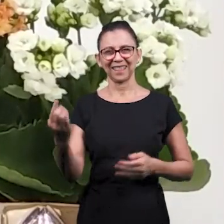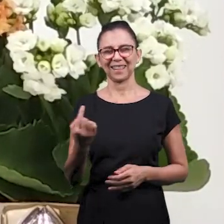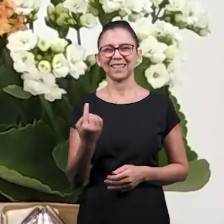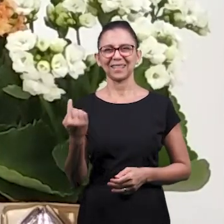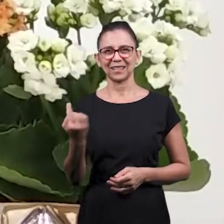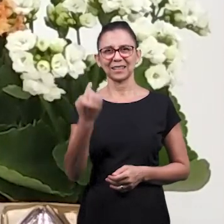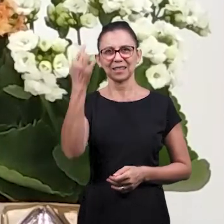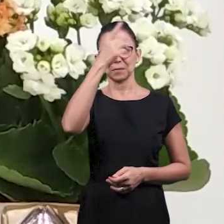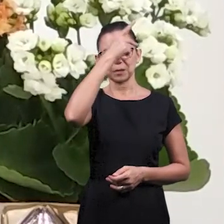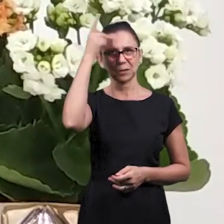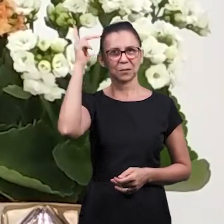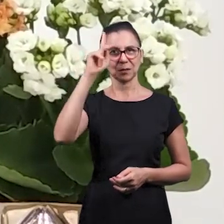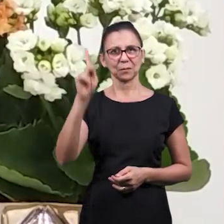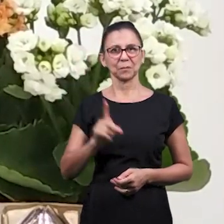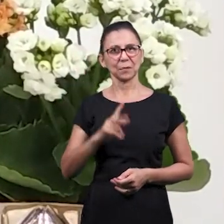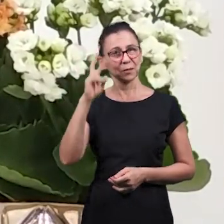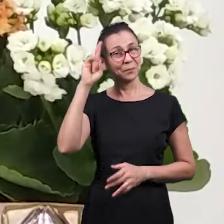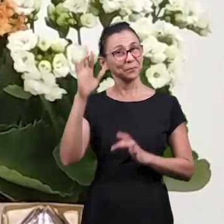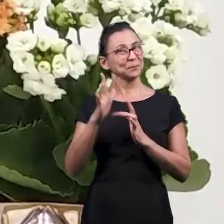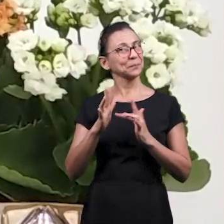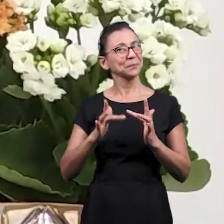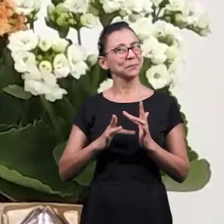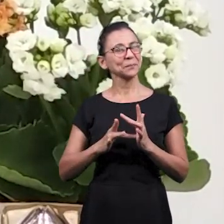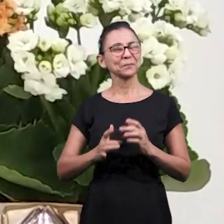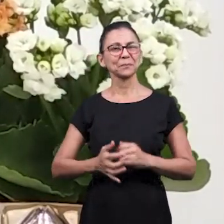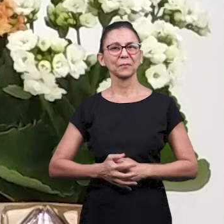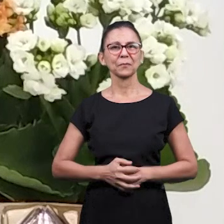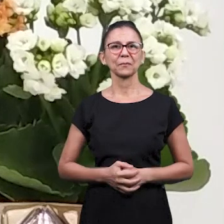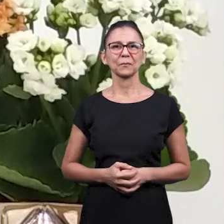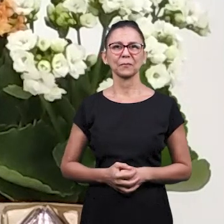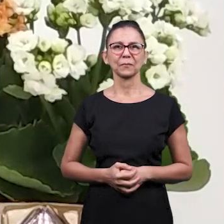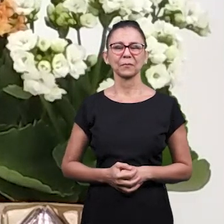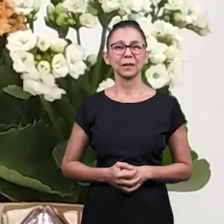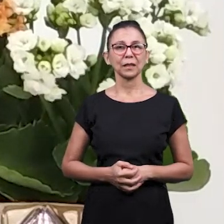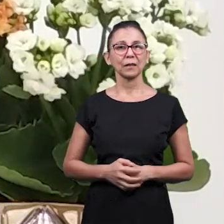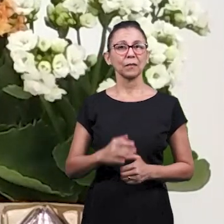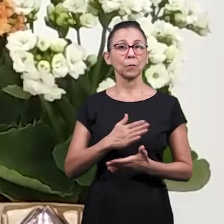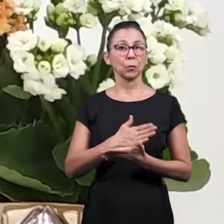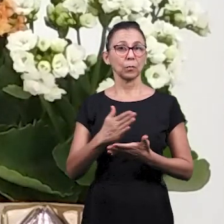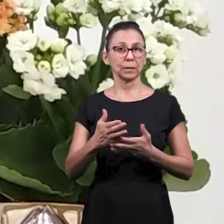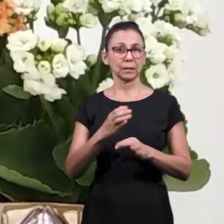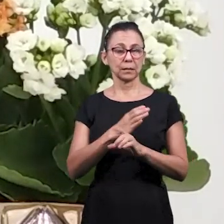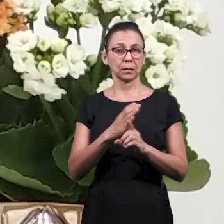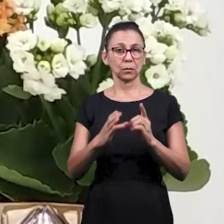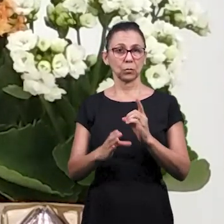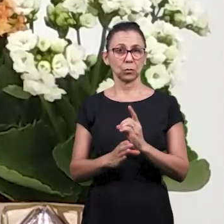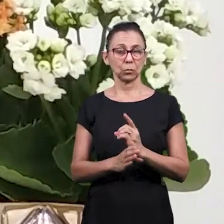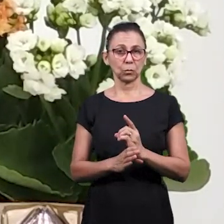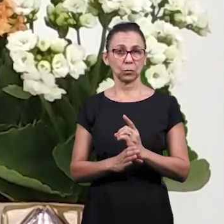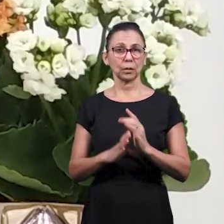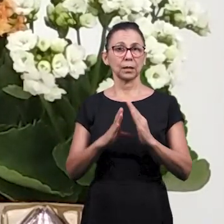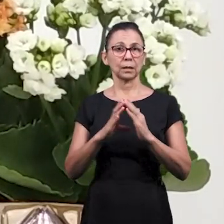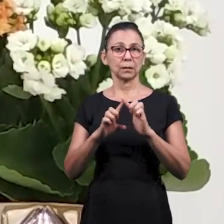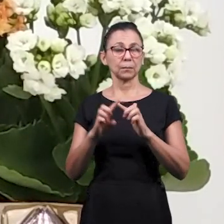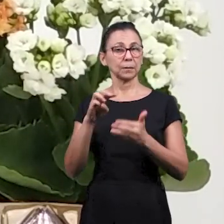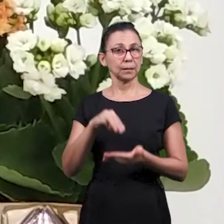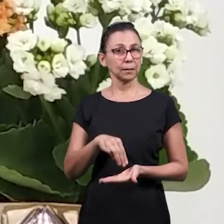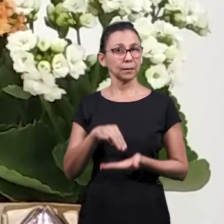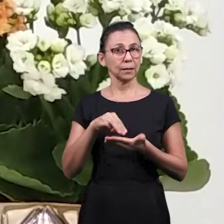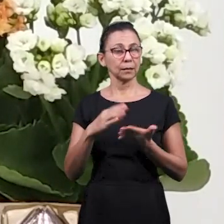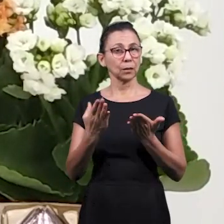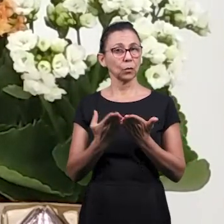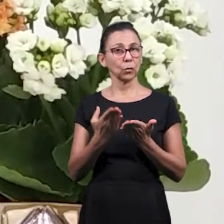Приветствуем всех миром Господа Иисуса Христа. Мы начинаем наше служение, служение Христианской